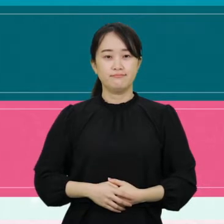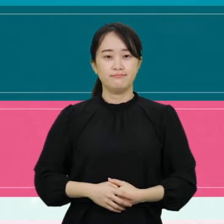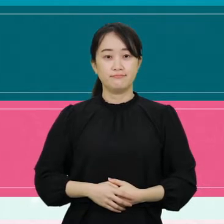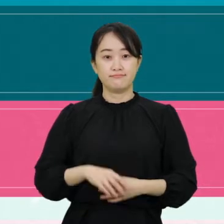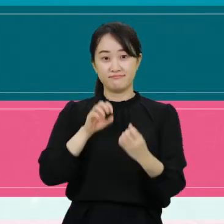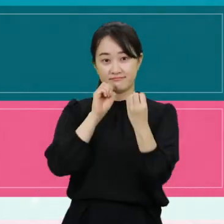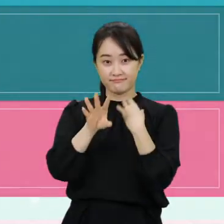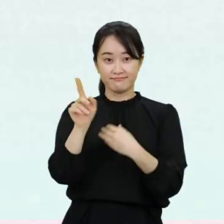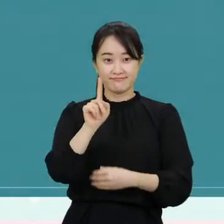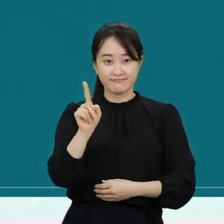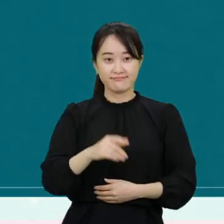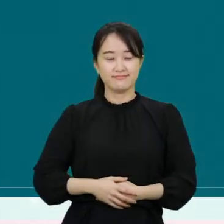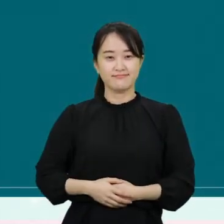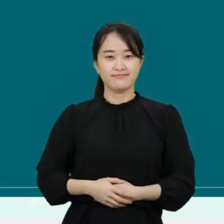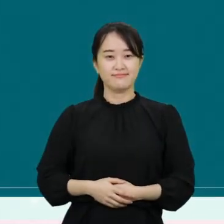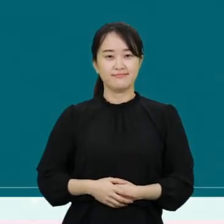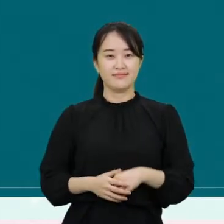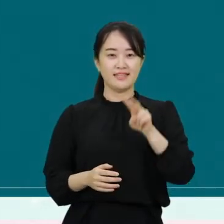정답은